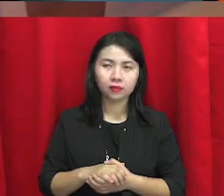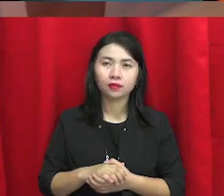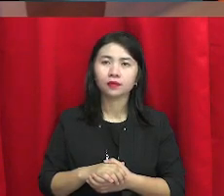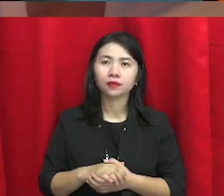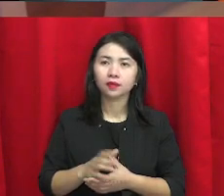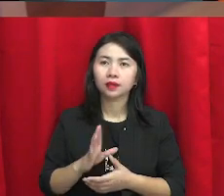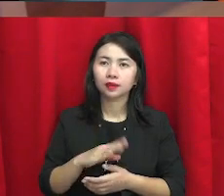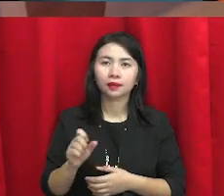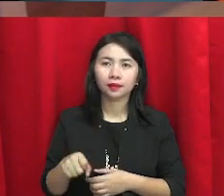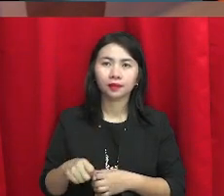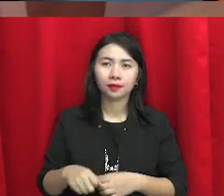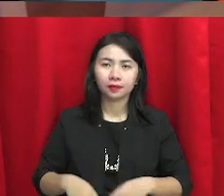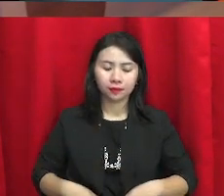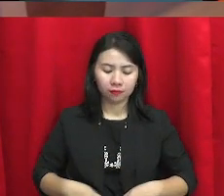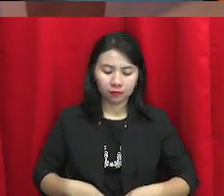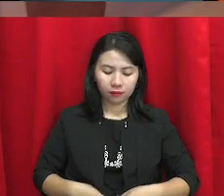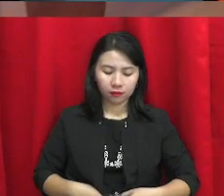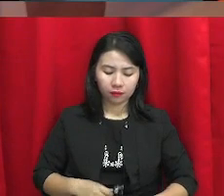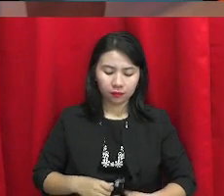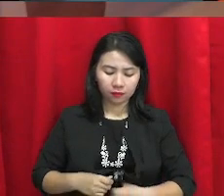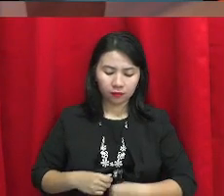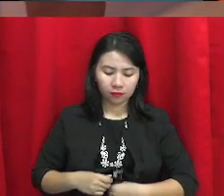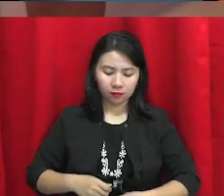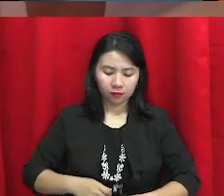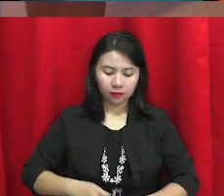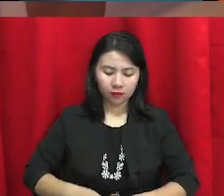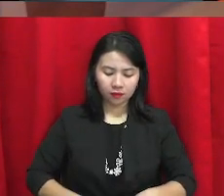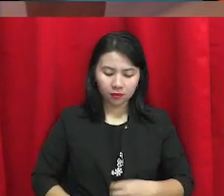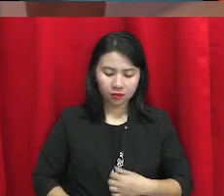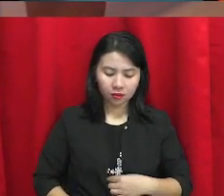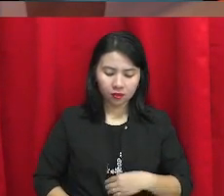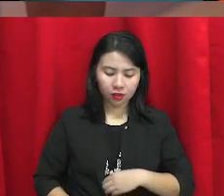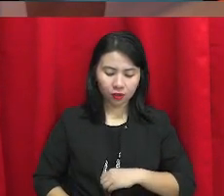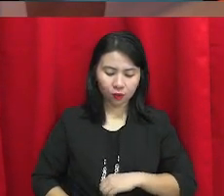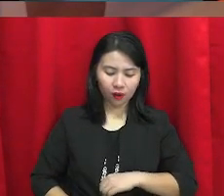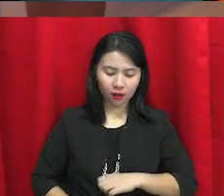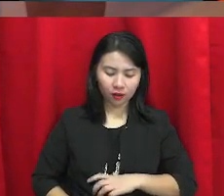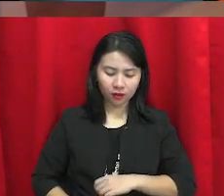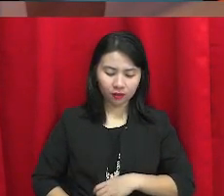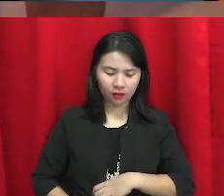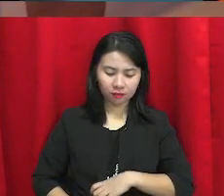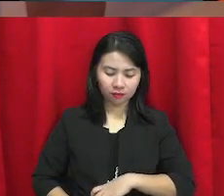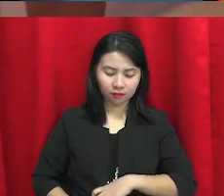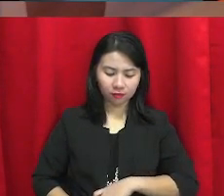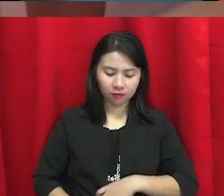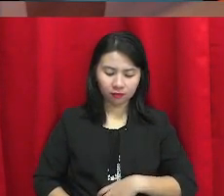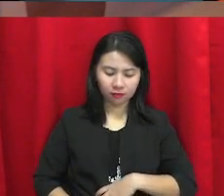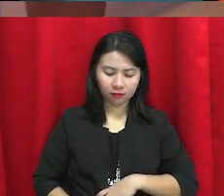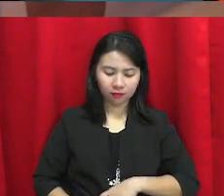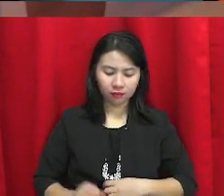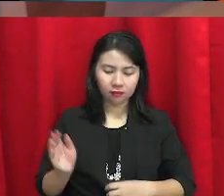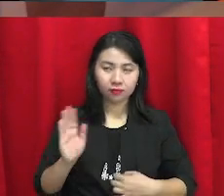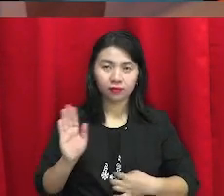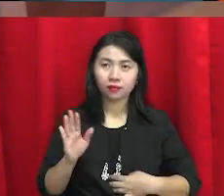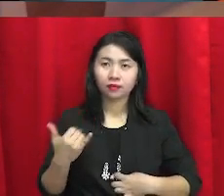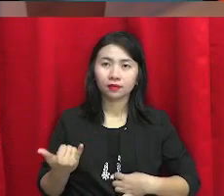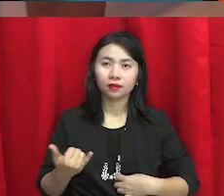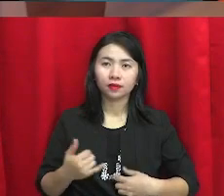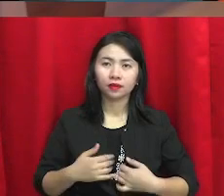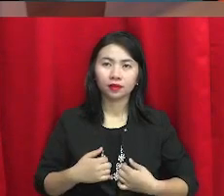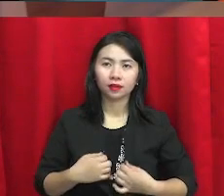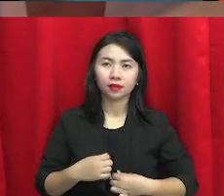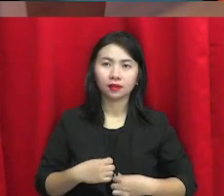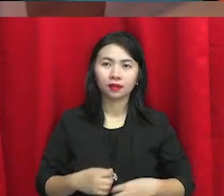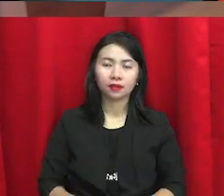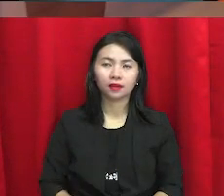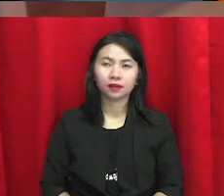also ay sino pa yung mga nandito natin? Yeah, wala na so far ay yeah, marami na tayo nandito. Yan. Yeah, amen.